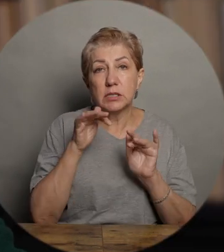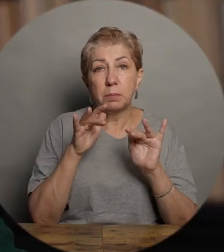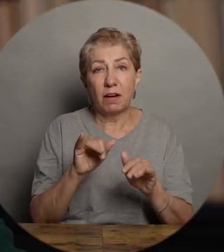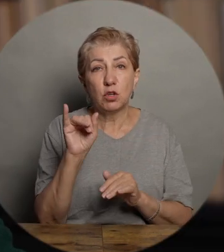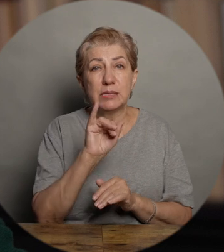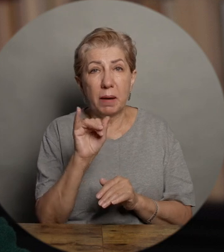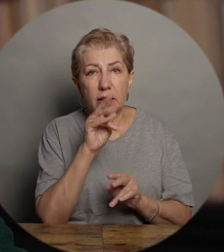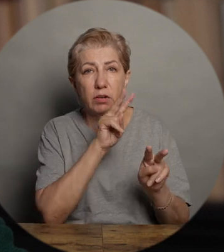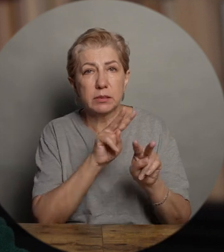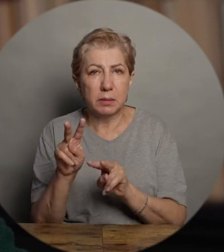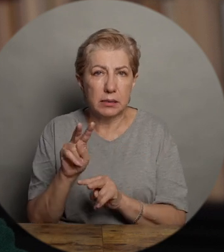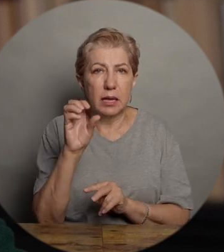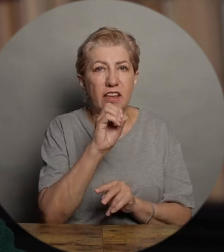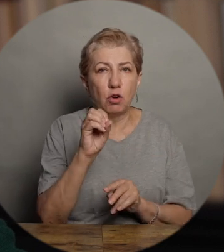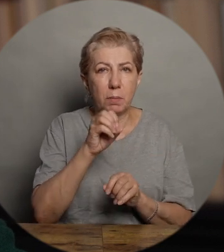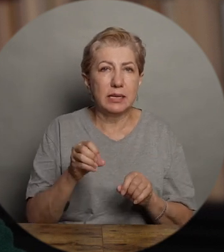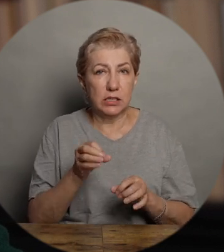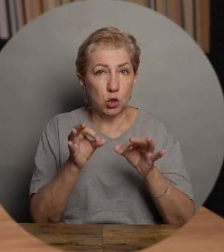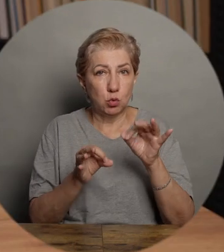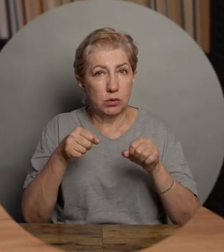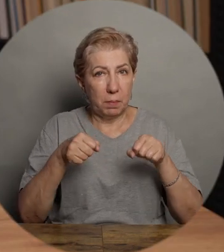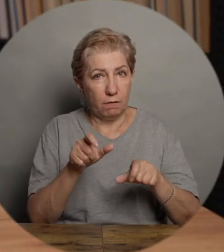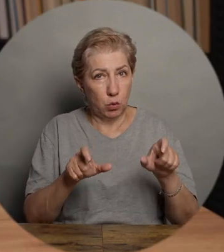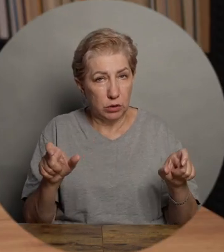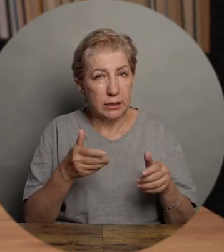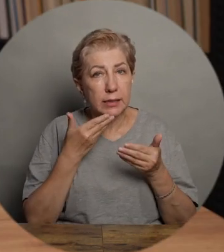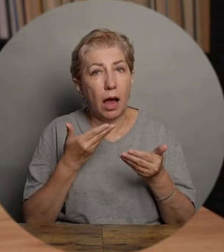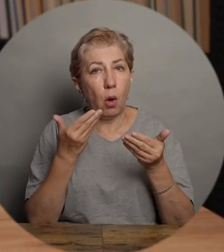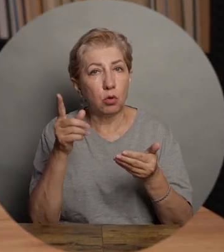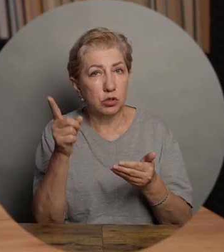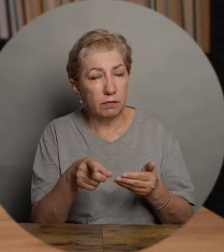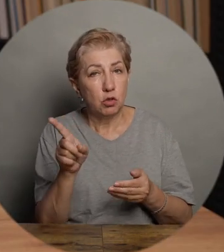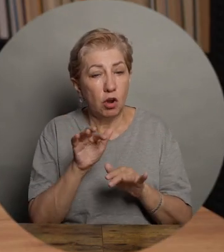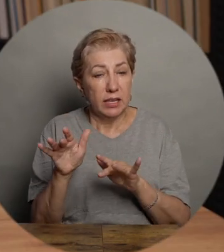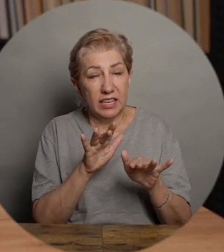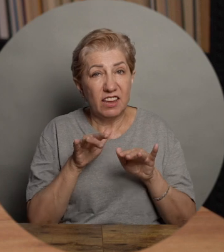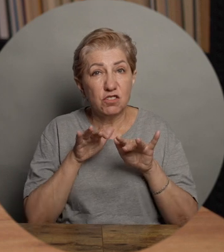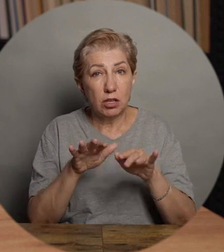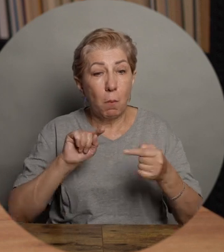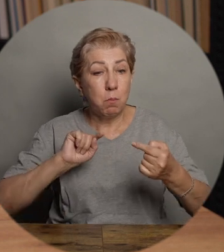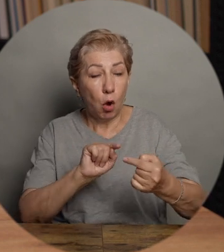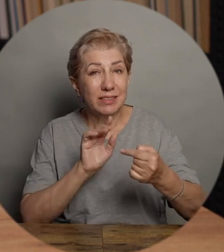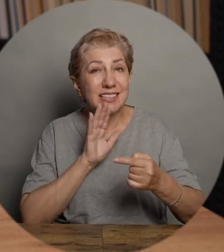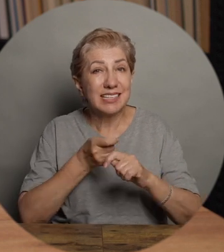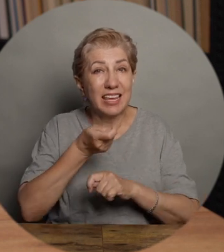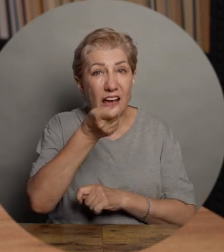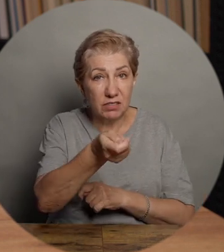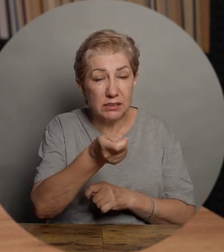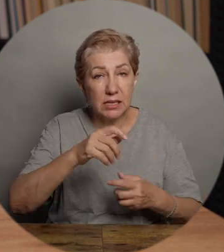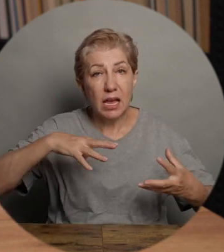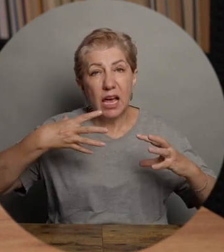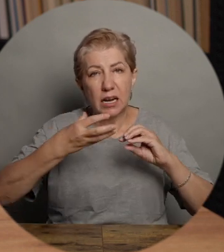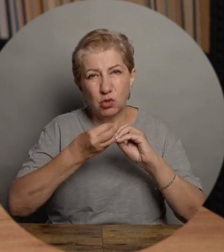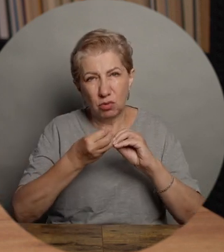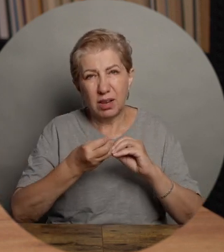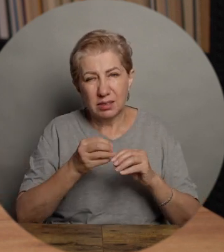ісмаїлової розглянув Європейський суд з прав людини він наголосив що Дії вчинені проти заявниці здаються результатом